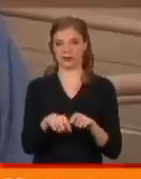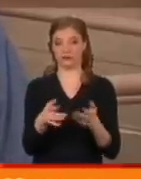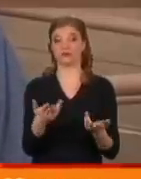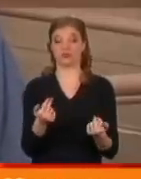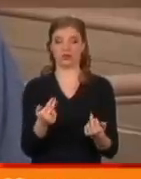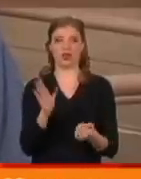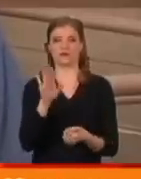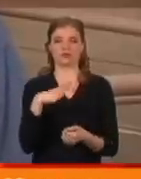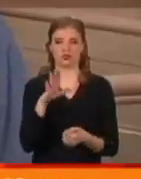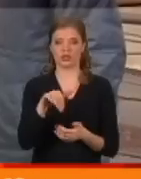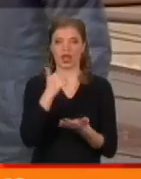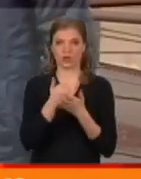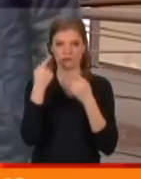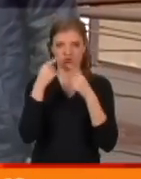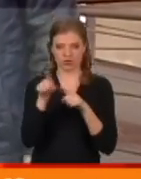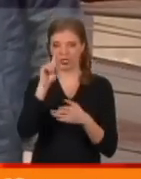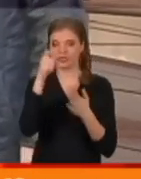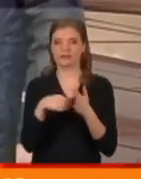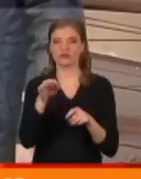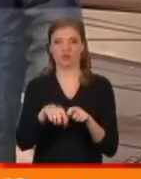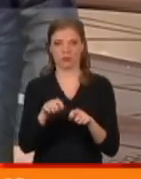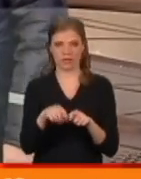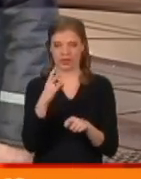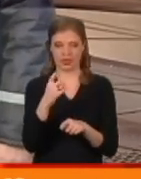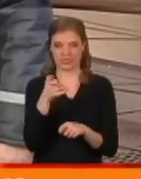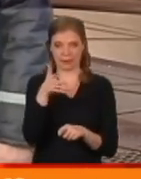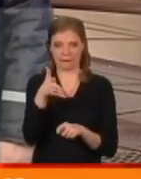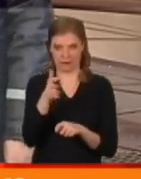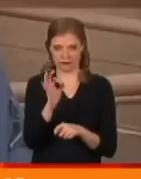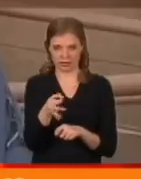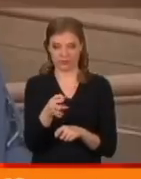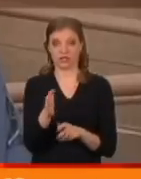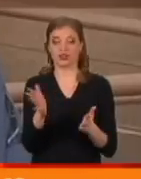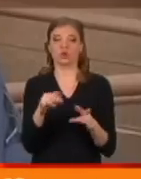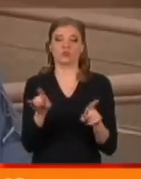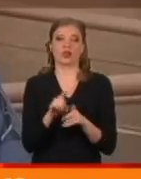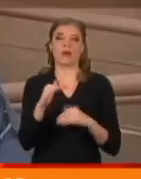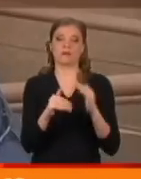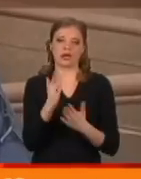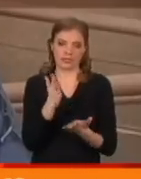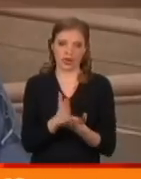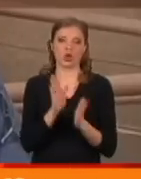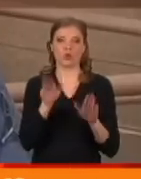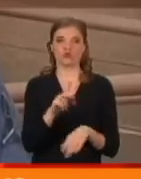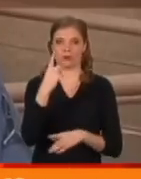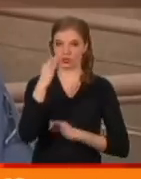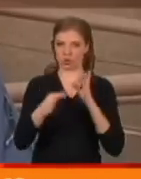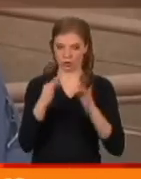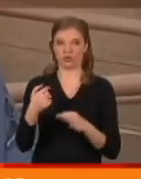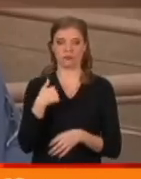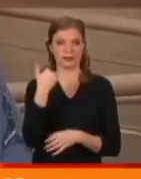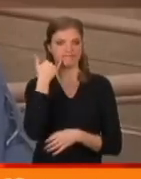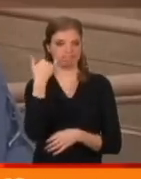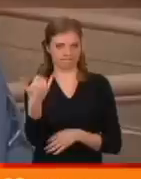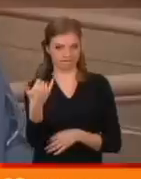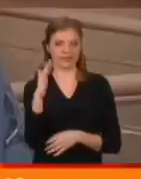Так, скажіть, ну головний же інженер, він же дізнався про цю перевірку не за 5 хвилин до неї, правда? Ні, така практика є, що хоча б за добу ми